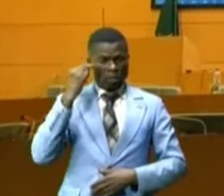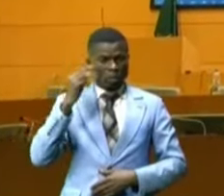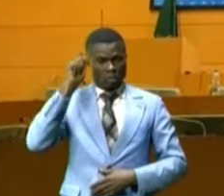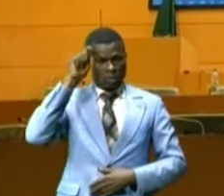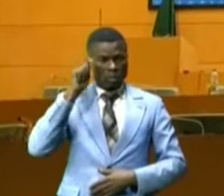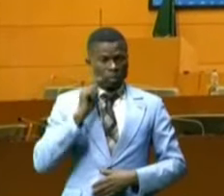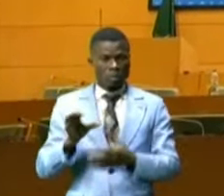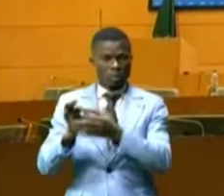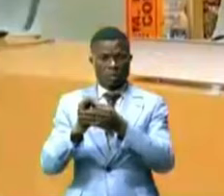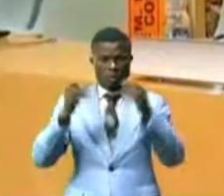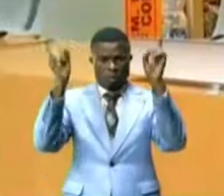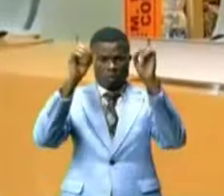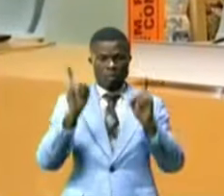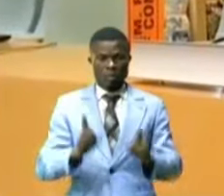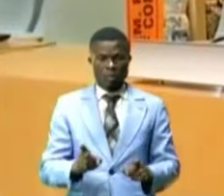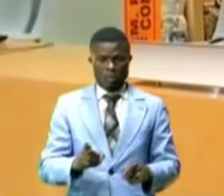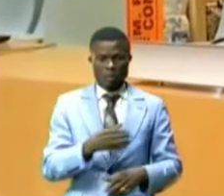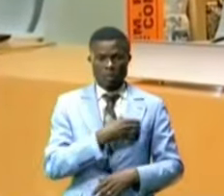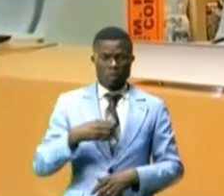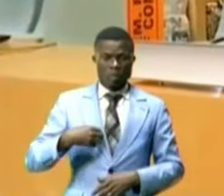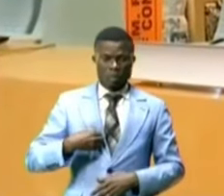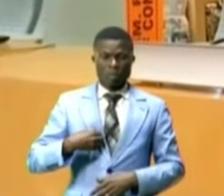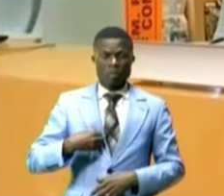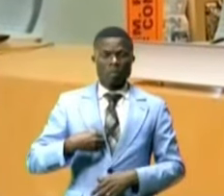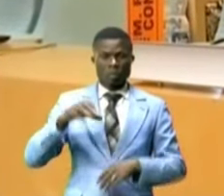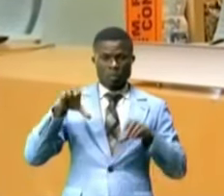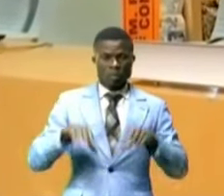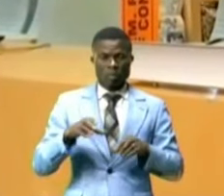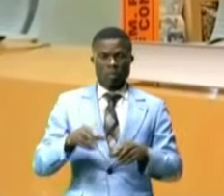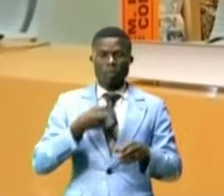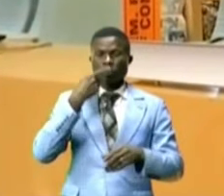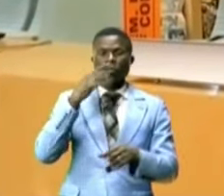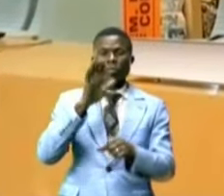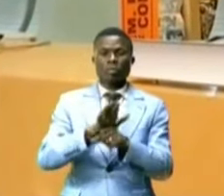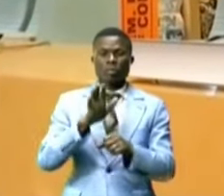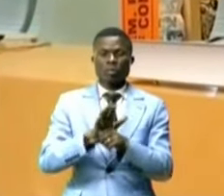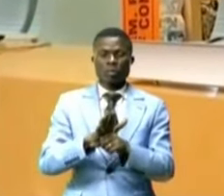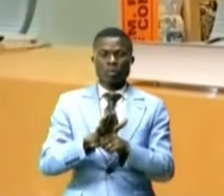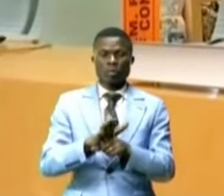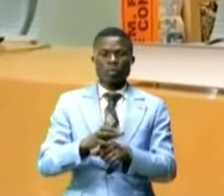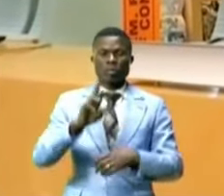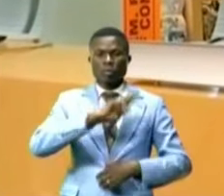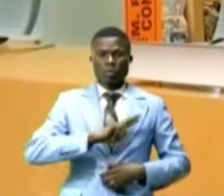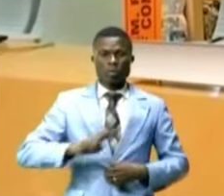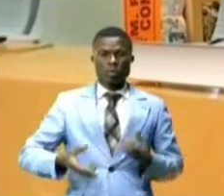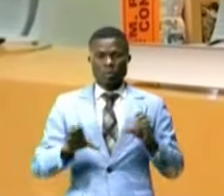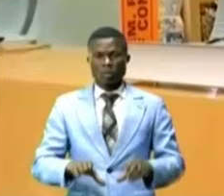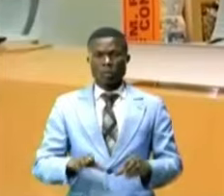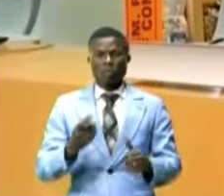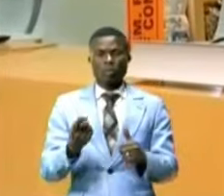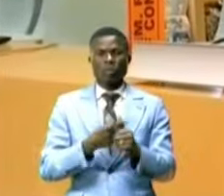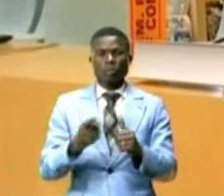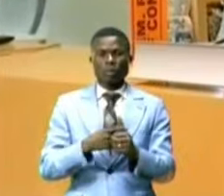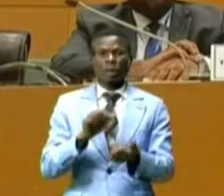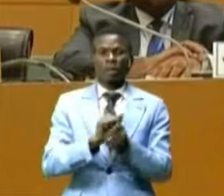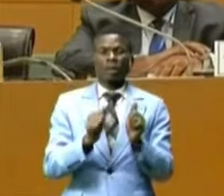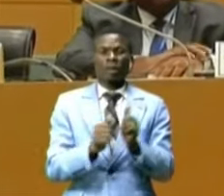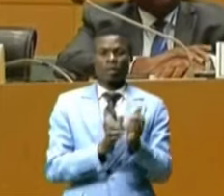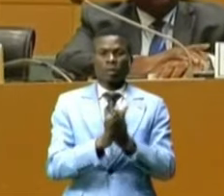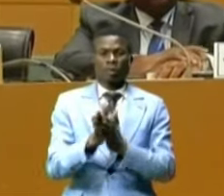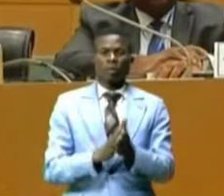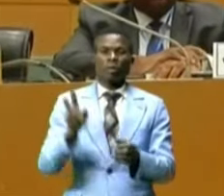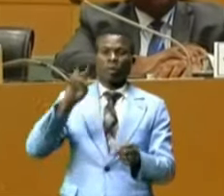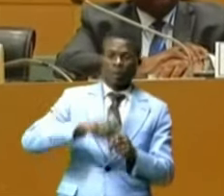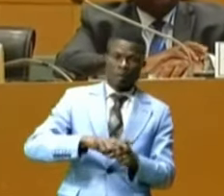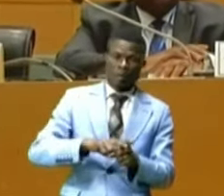l'Union africaine, Mireille Massaoui-Bimoloko a porté plus haut la voix de la RDC, surtout en ce qui concerne les